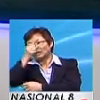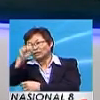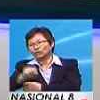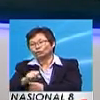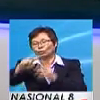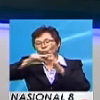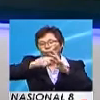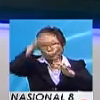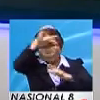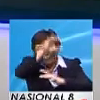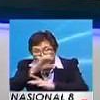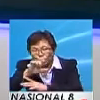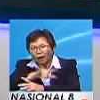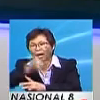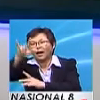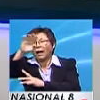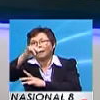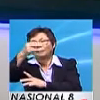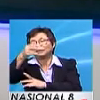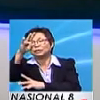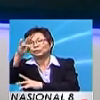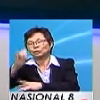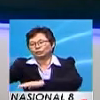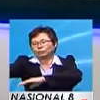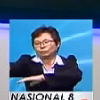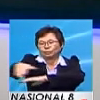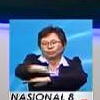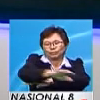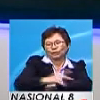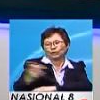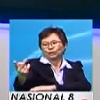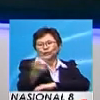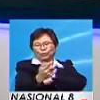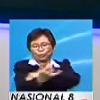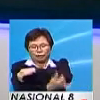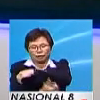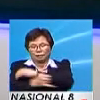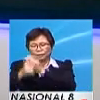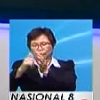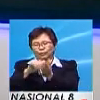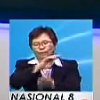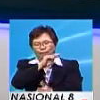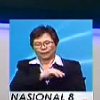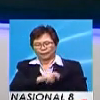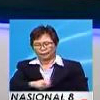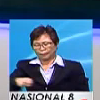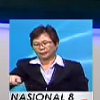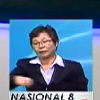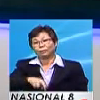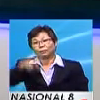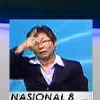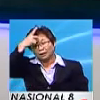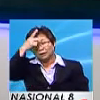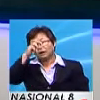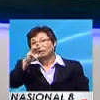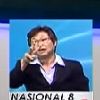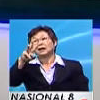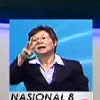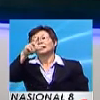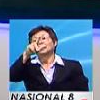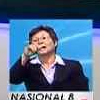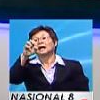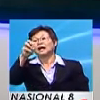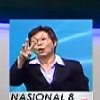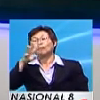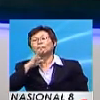Malaysia Airlines MH370 di perairan kedua-dua negara itu menteri pengangkutan Datuk Seri Le berkata ia